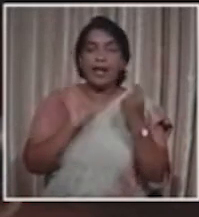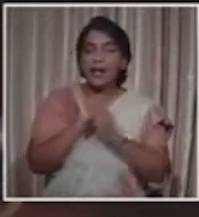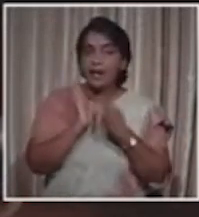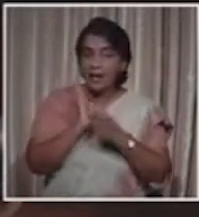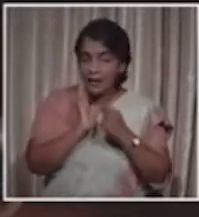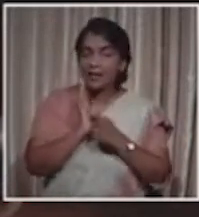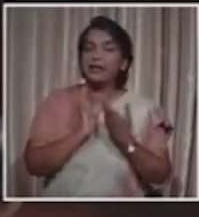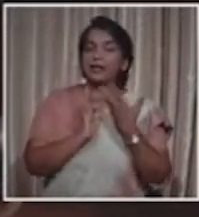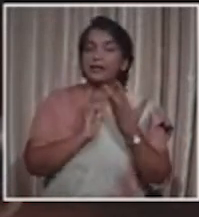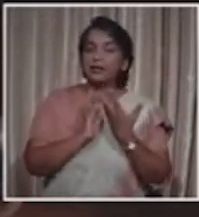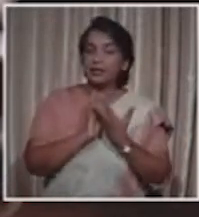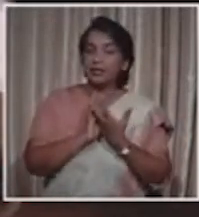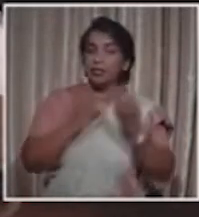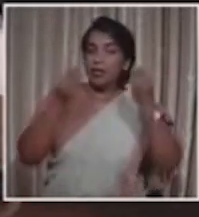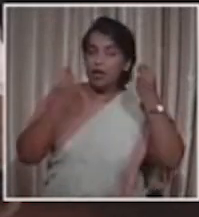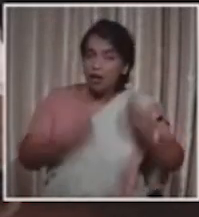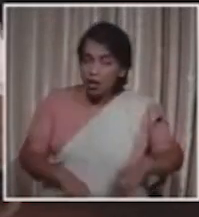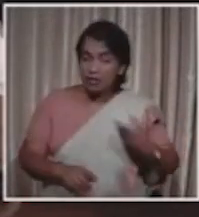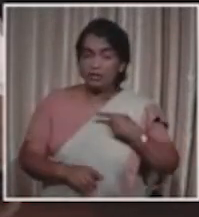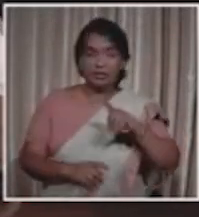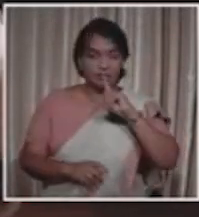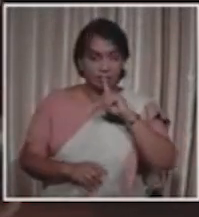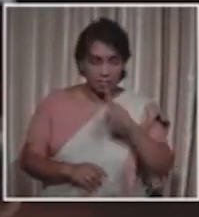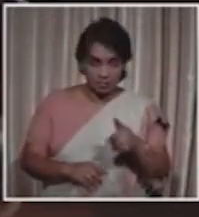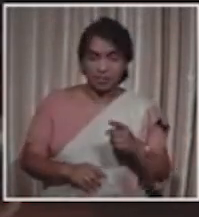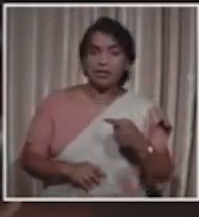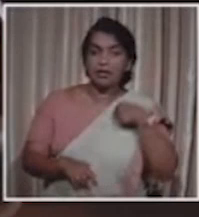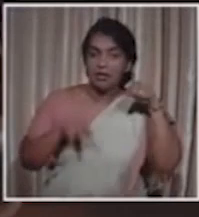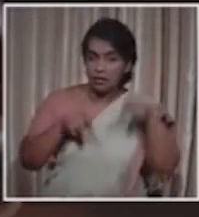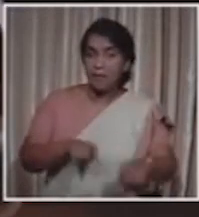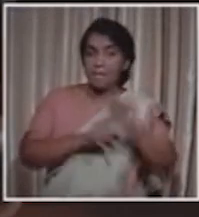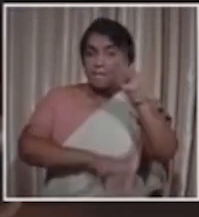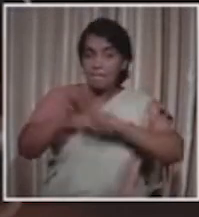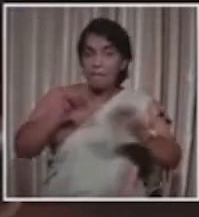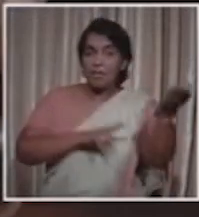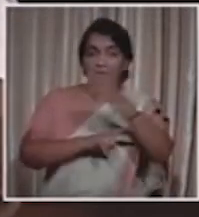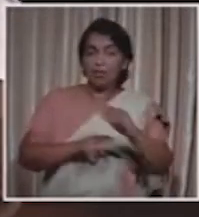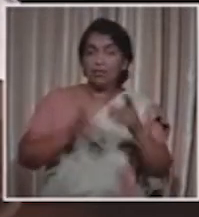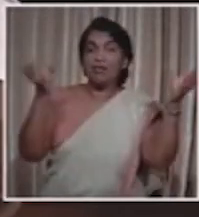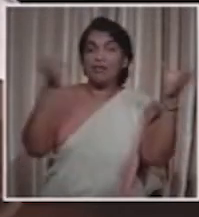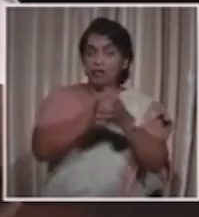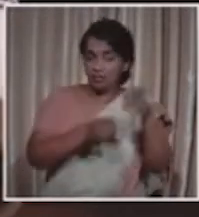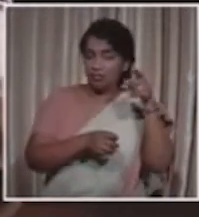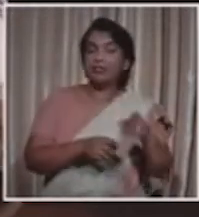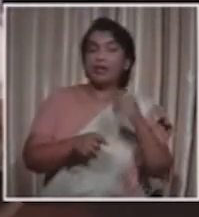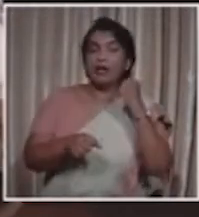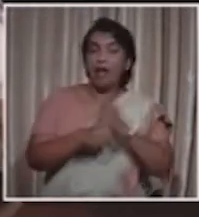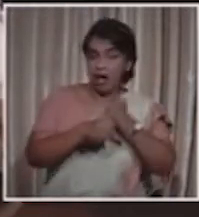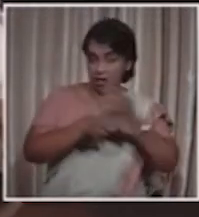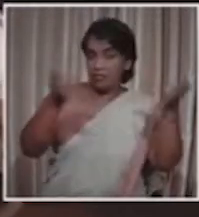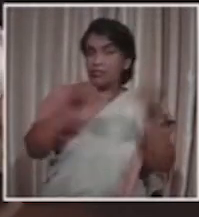loans අහිමි වෙනවයි කියනකොට මේ සභාවේ ප්‍රතිපක්ෂ කණ්ඩායම ආණ්ඩු